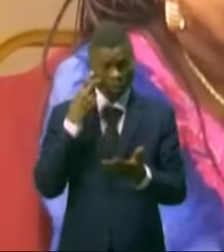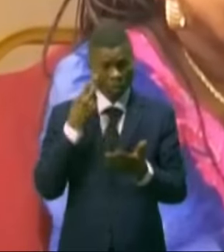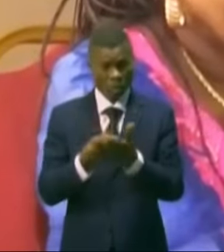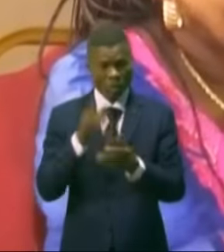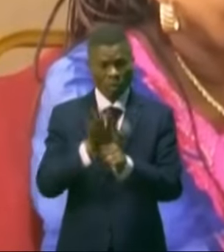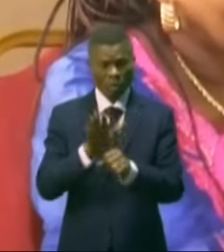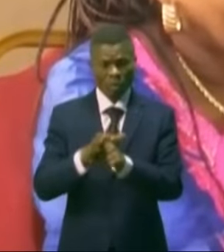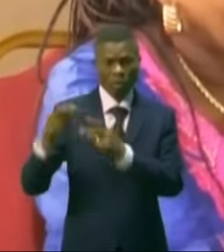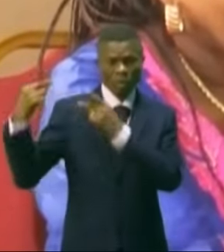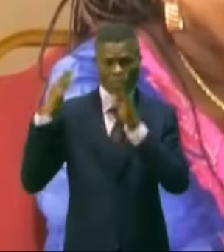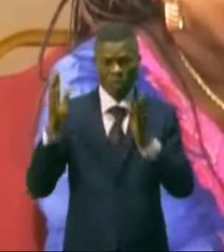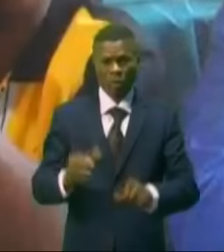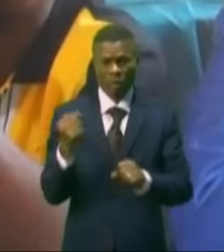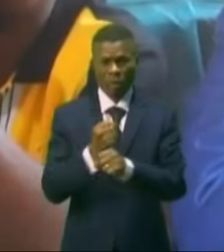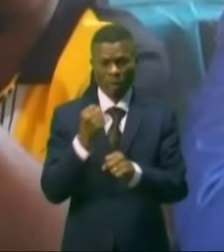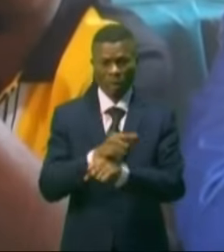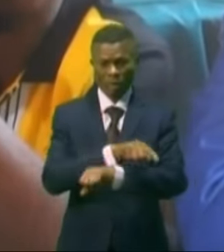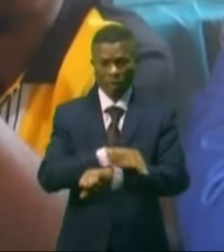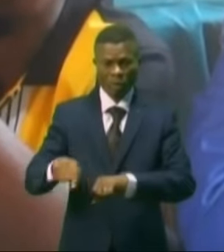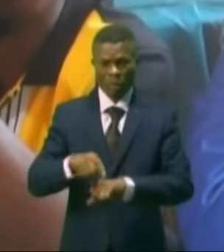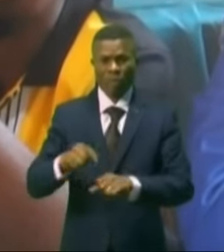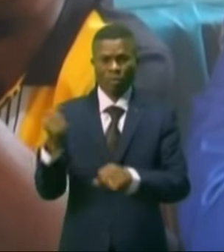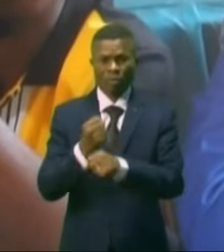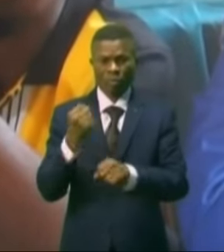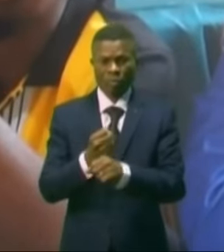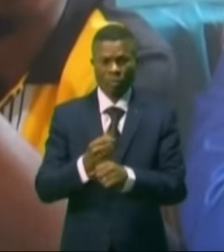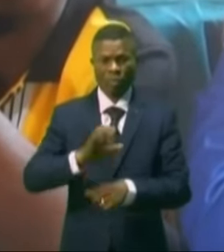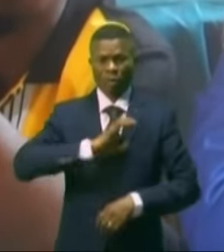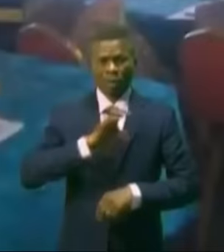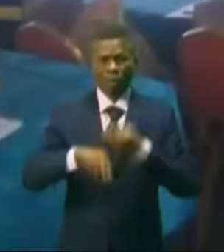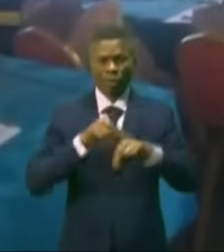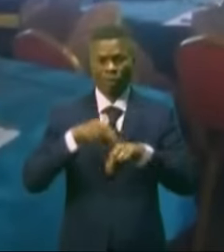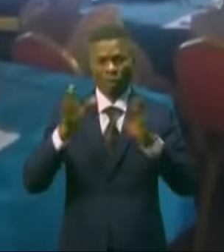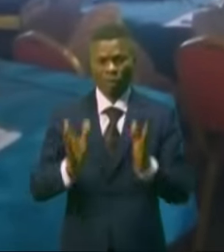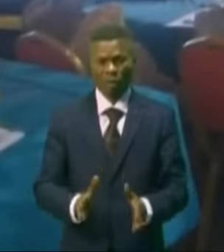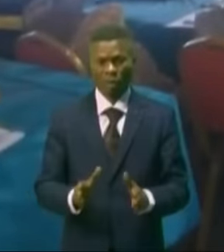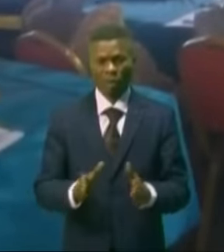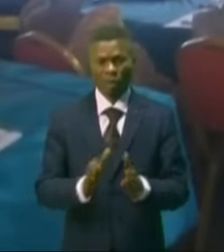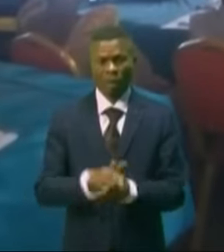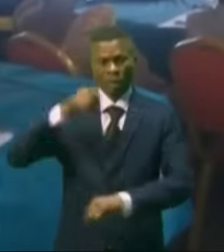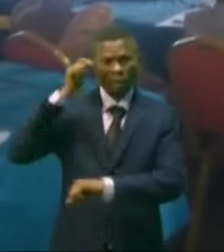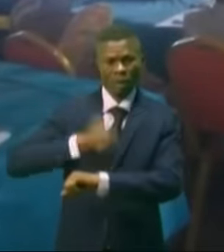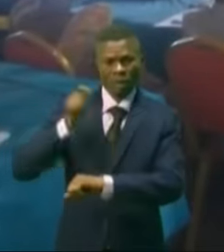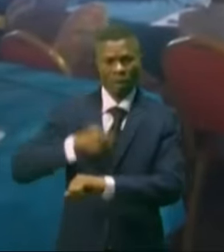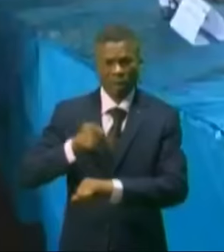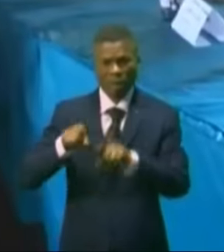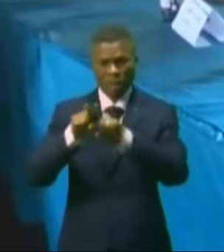différents responsables des services étatiques, les services de protection de la police nationale congolaise, la justice, y